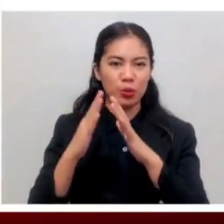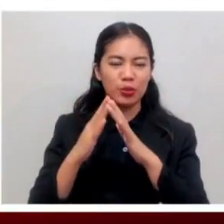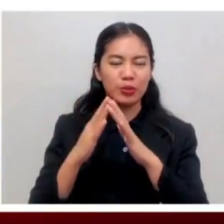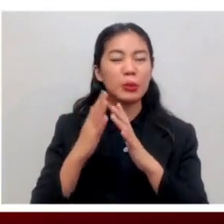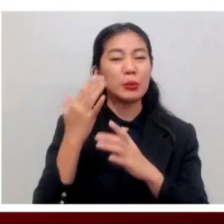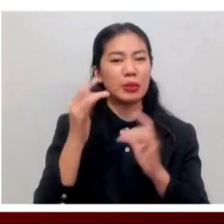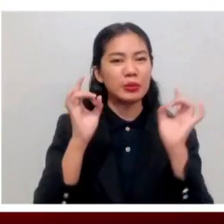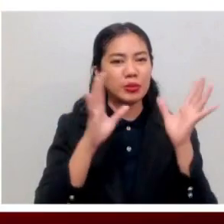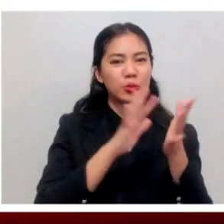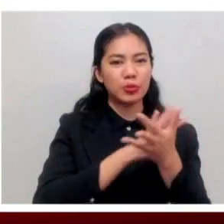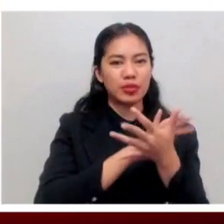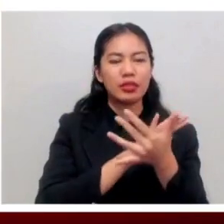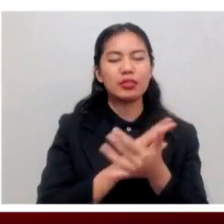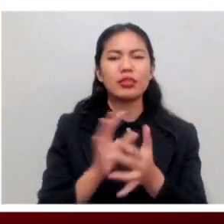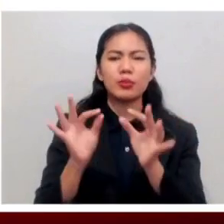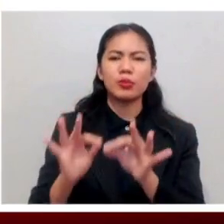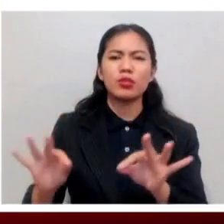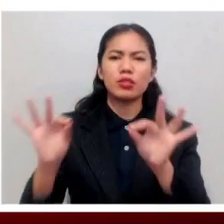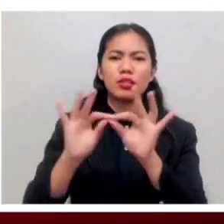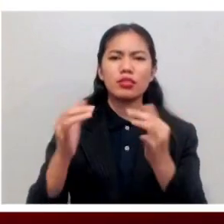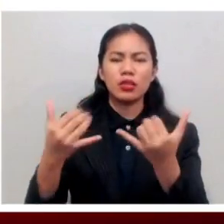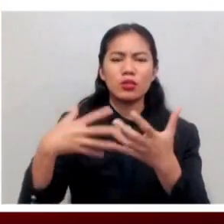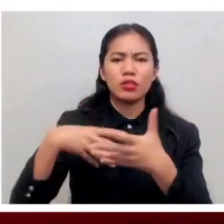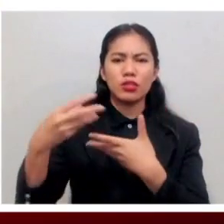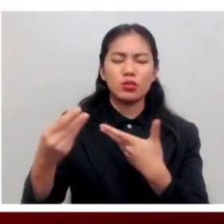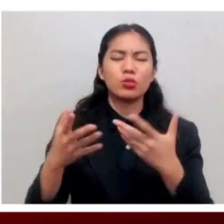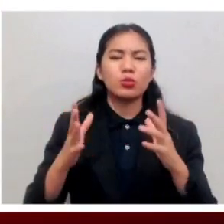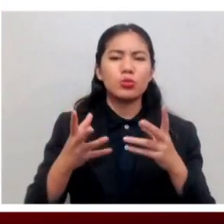dahil nawala ang stress.